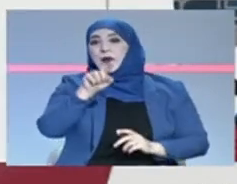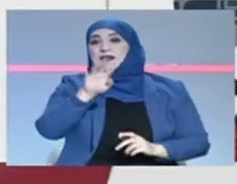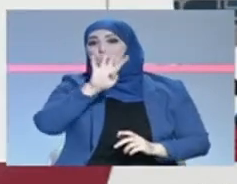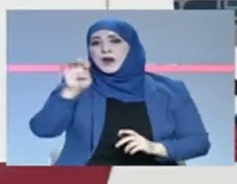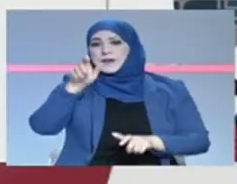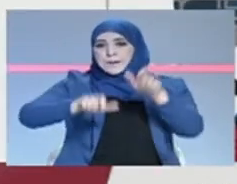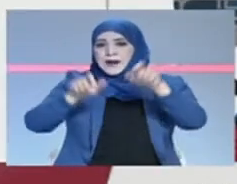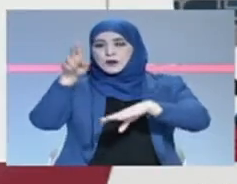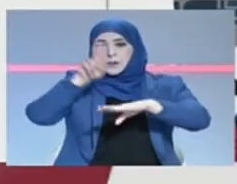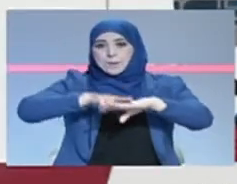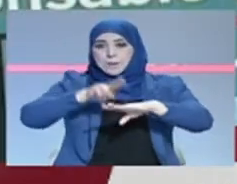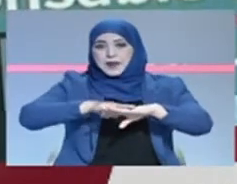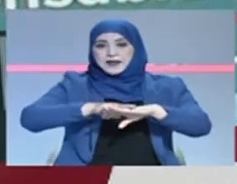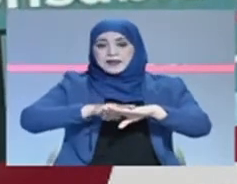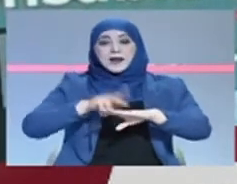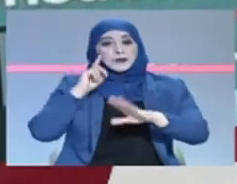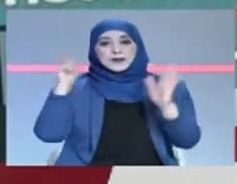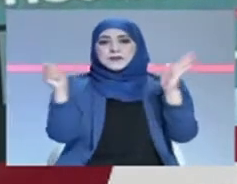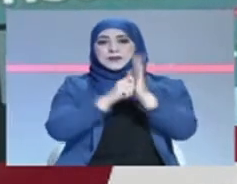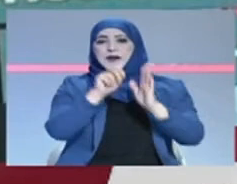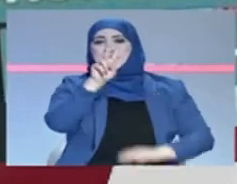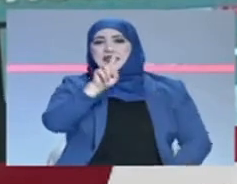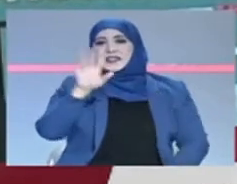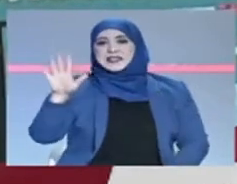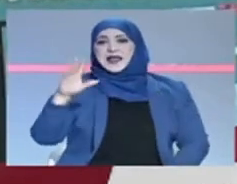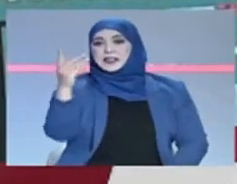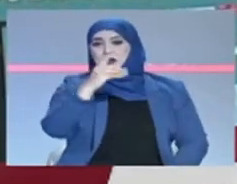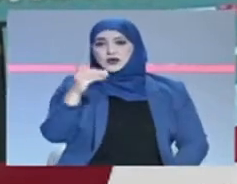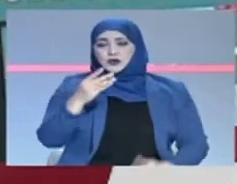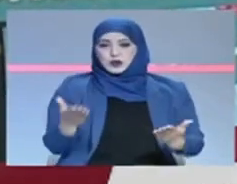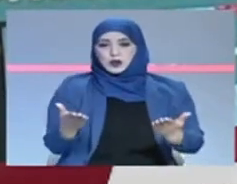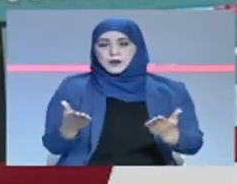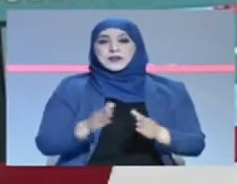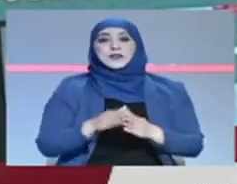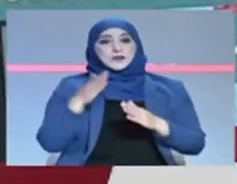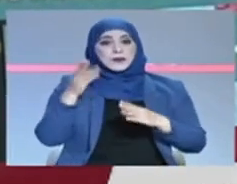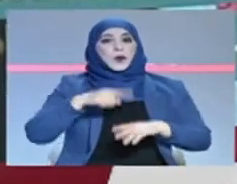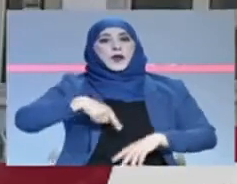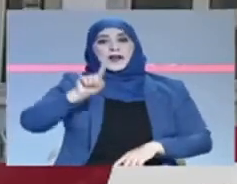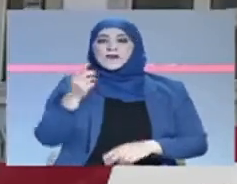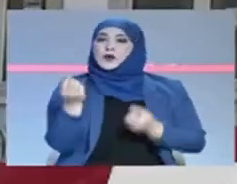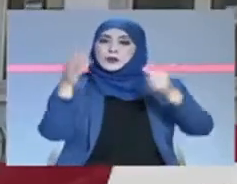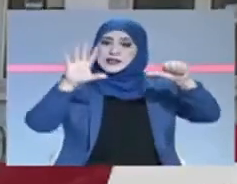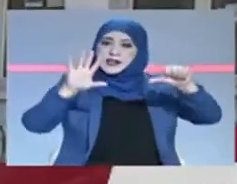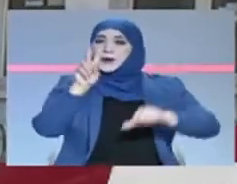وفاة جديدة بتاريخ 25 من الشهر الجاري و1652